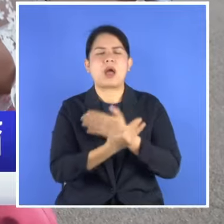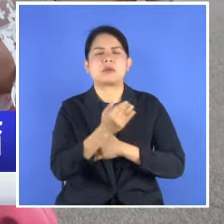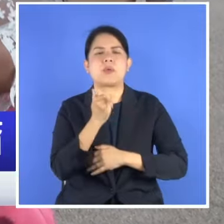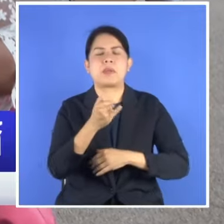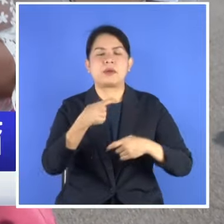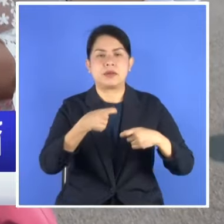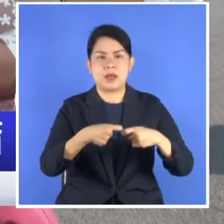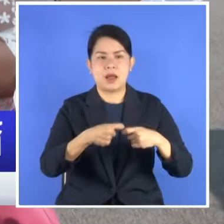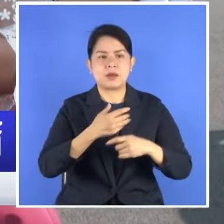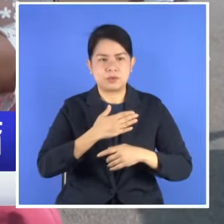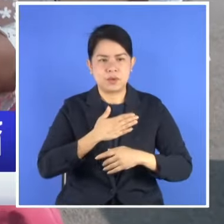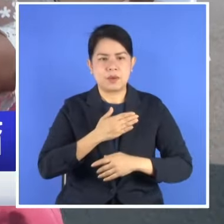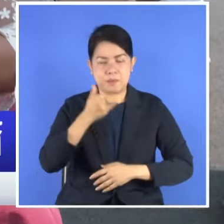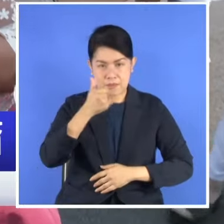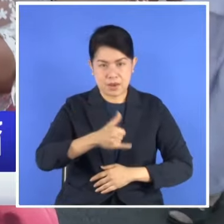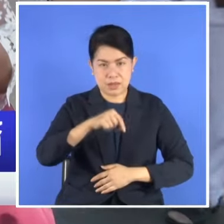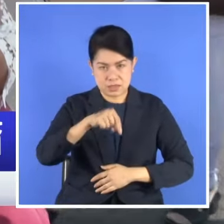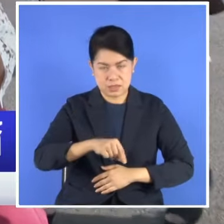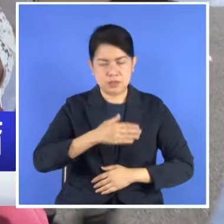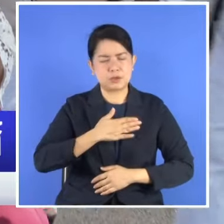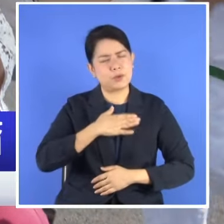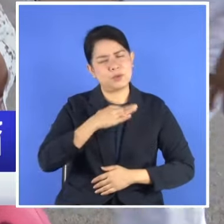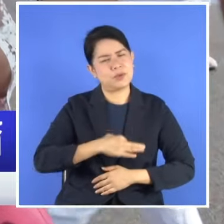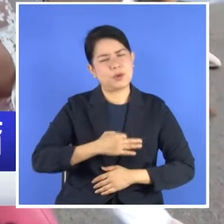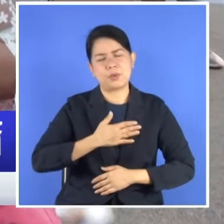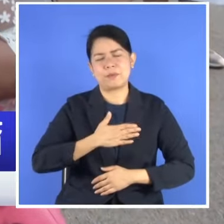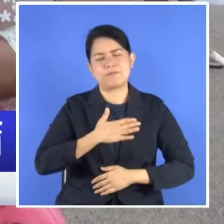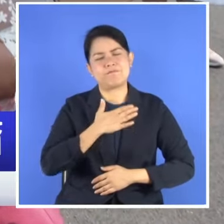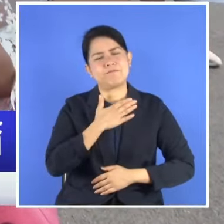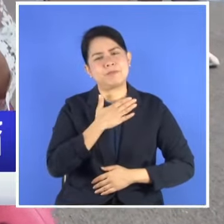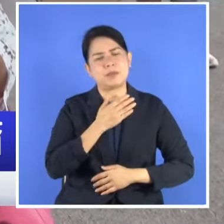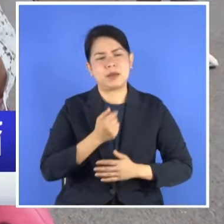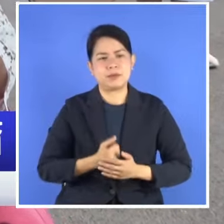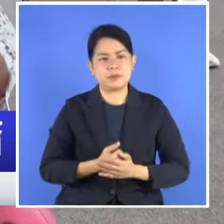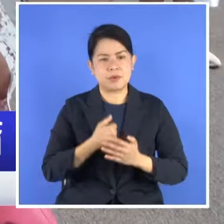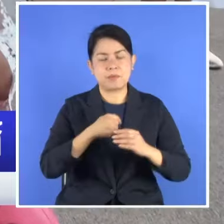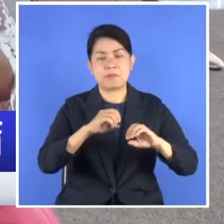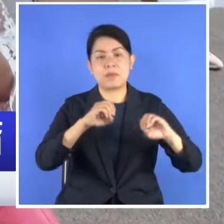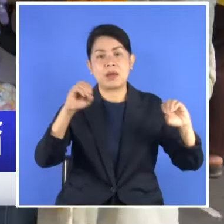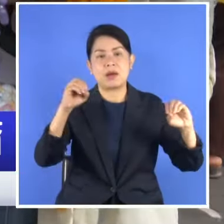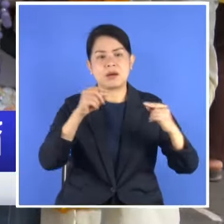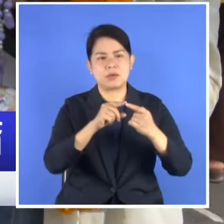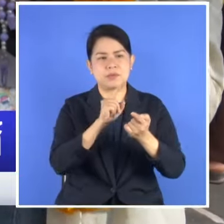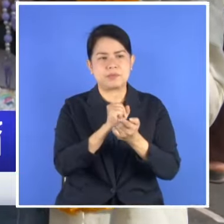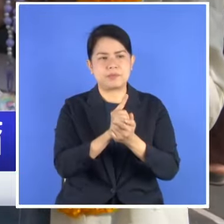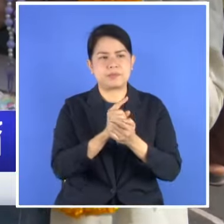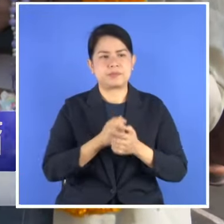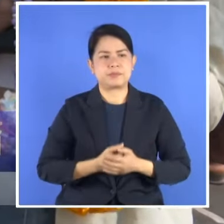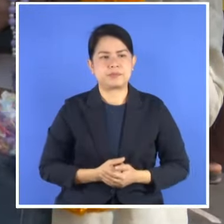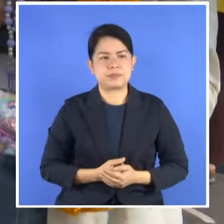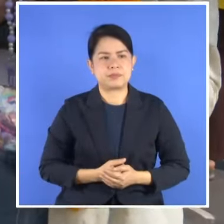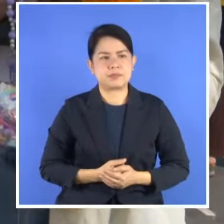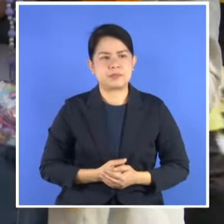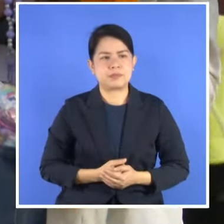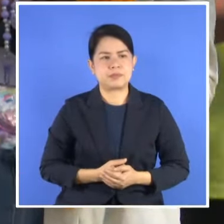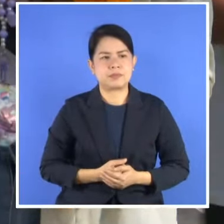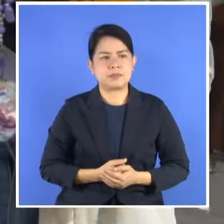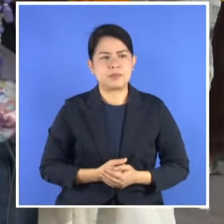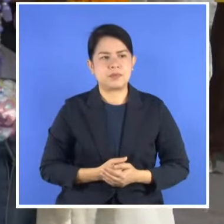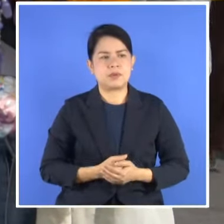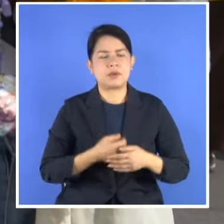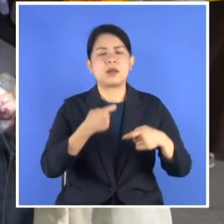แล้วขนลุกขนลุกใช่ยังไม่เคยเจอไงคะมันมีโอกาสได้ยากที่แบบ